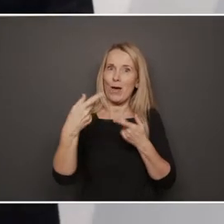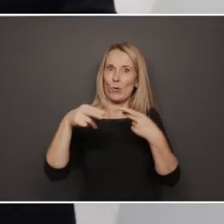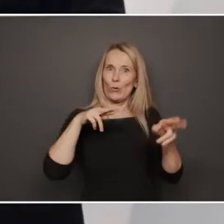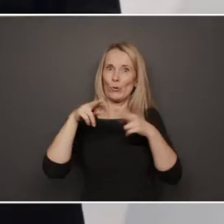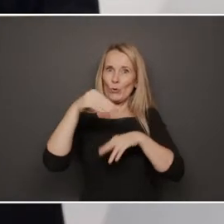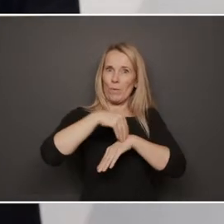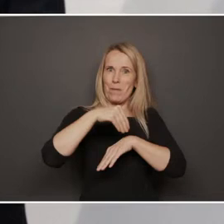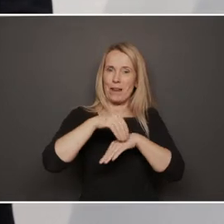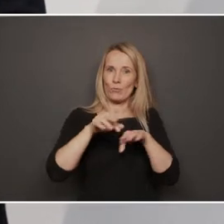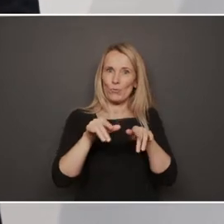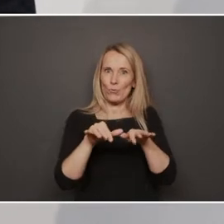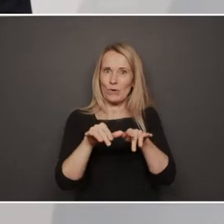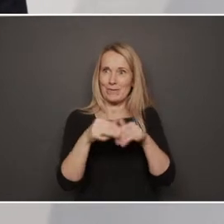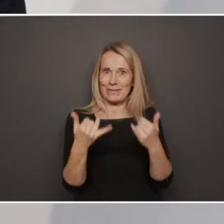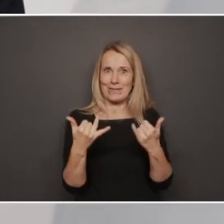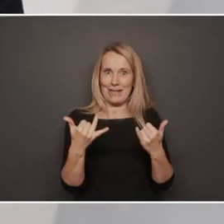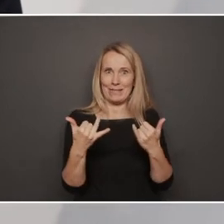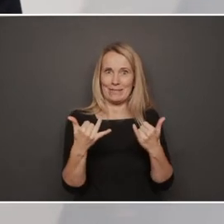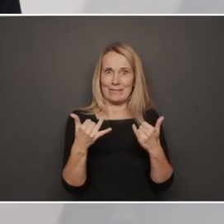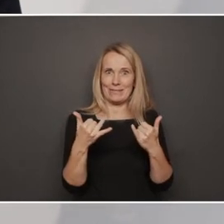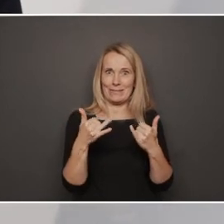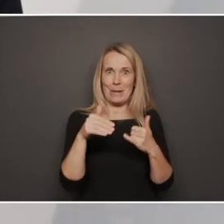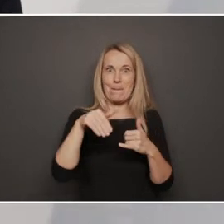Rückmeldungen, die Sie uns über diese